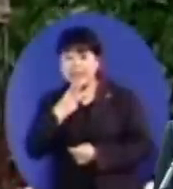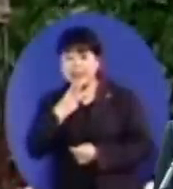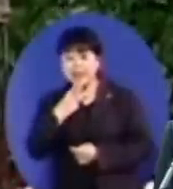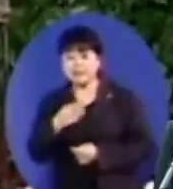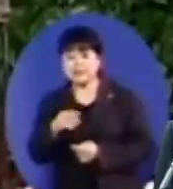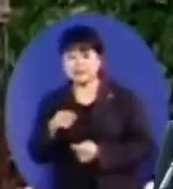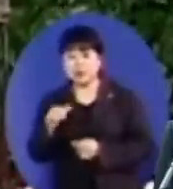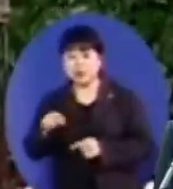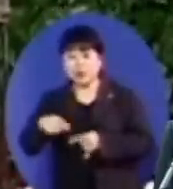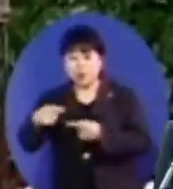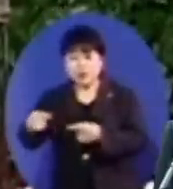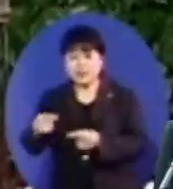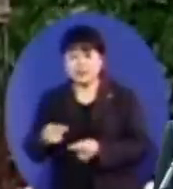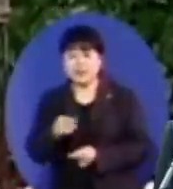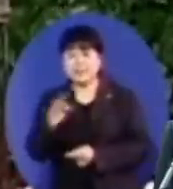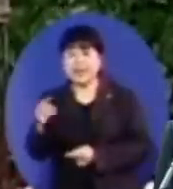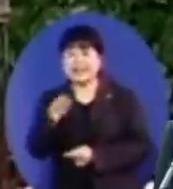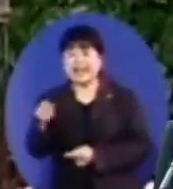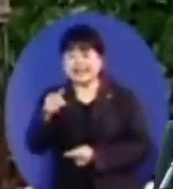되는 베다니에서